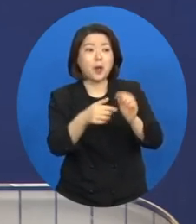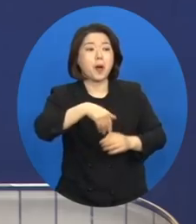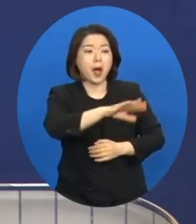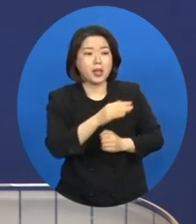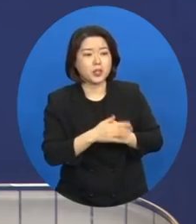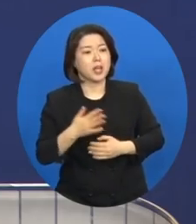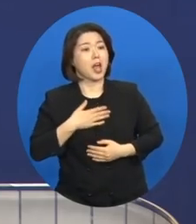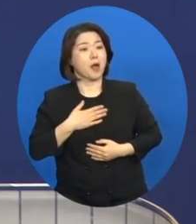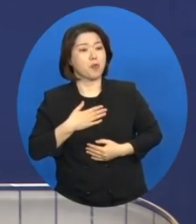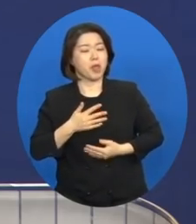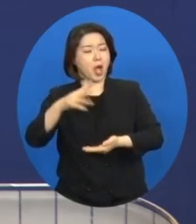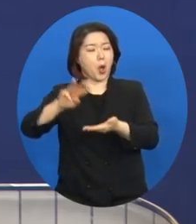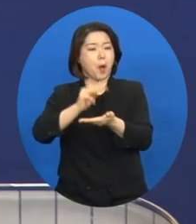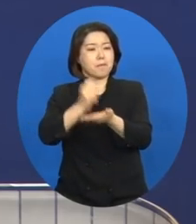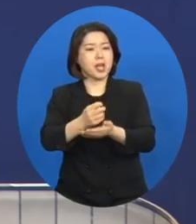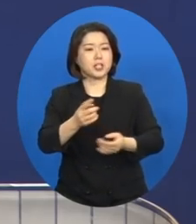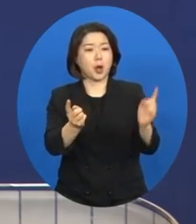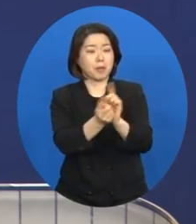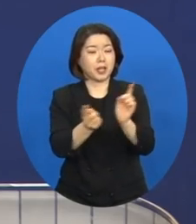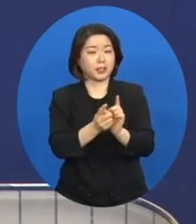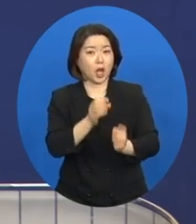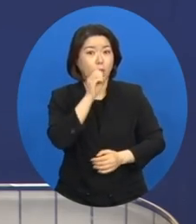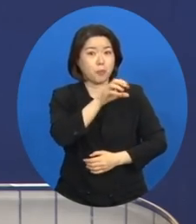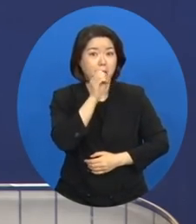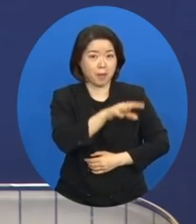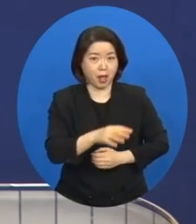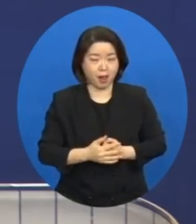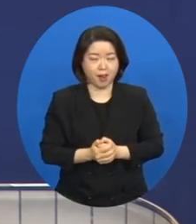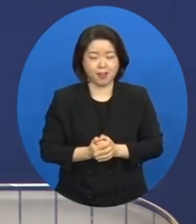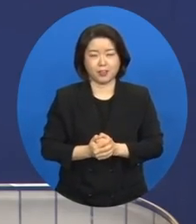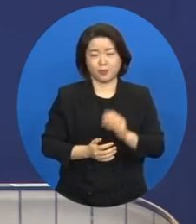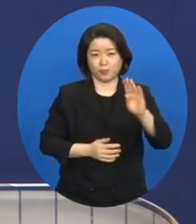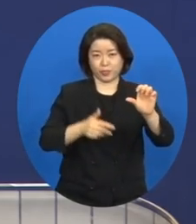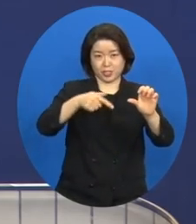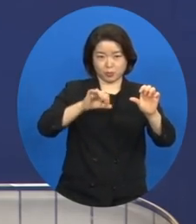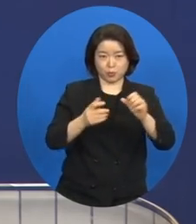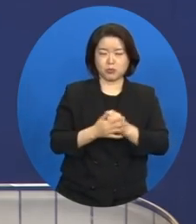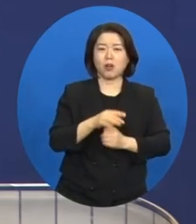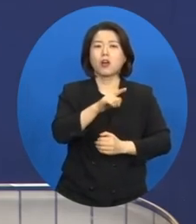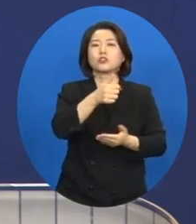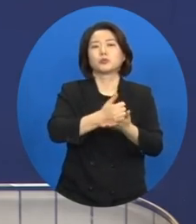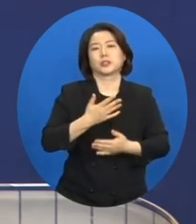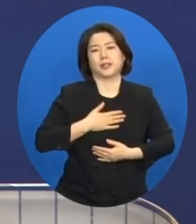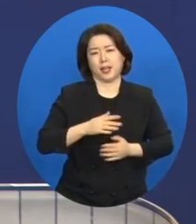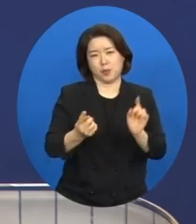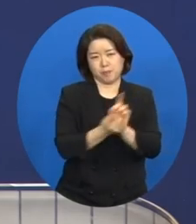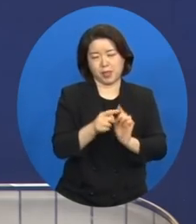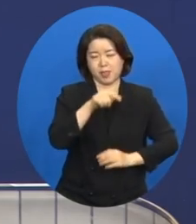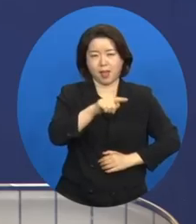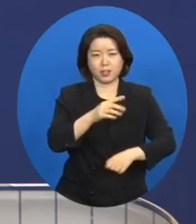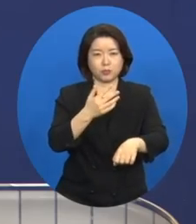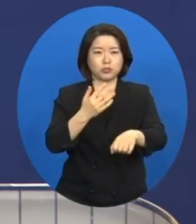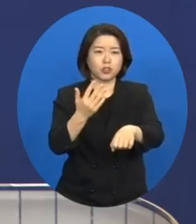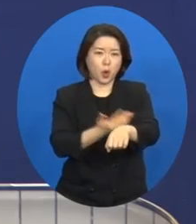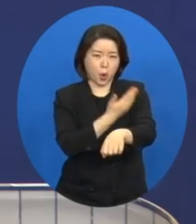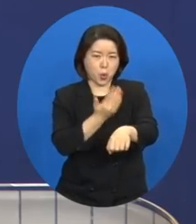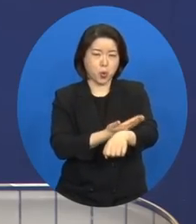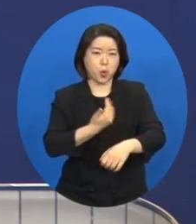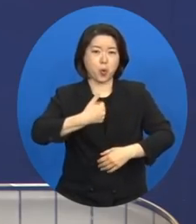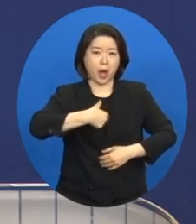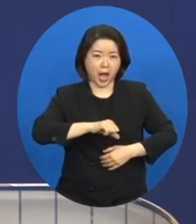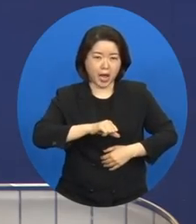하면서 굉장히 흥분되게 그 메시지를 전합니다. 45절에 그분을 우리가 만났소, 그분은 요셉의 아들 나사렛